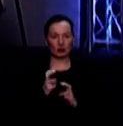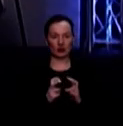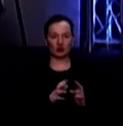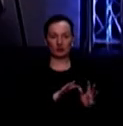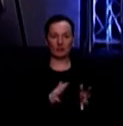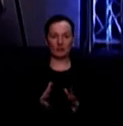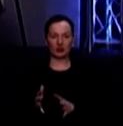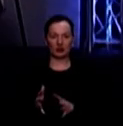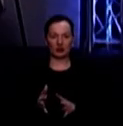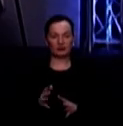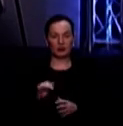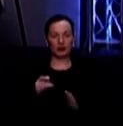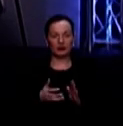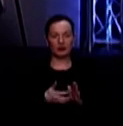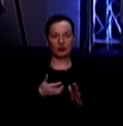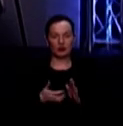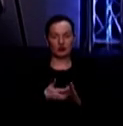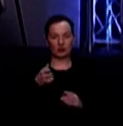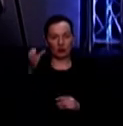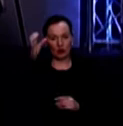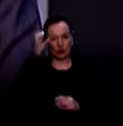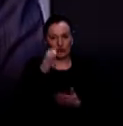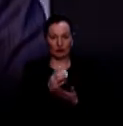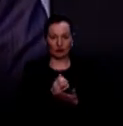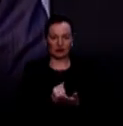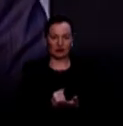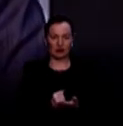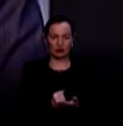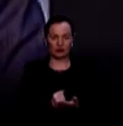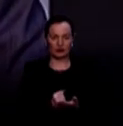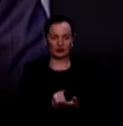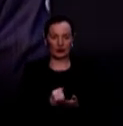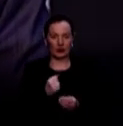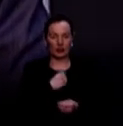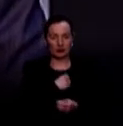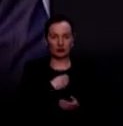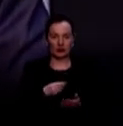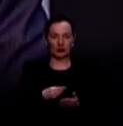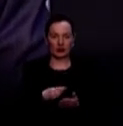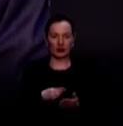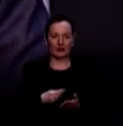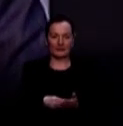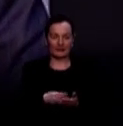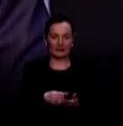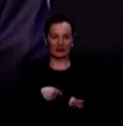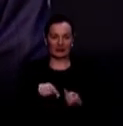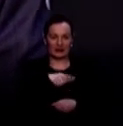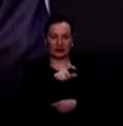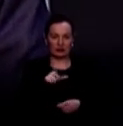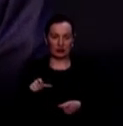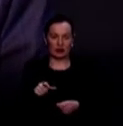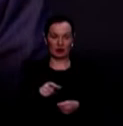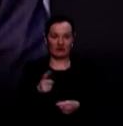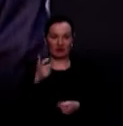але недостатньо наукового потенціалу. На жаль, нам бізнесмени сказали, власники підприємців, що сказали, що в